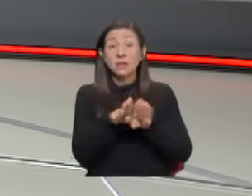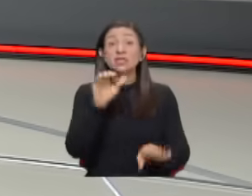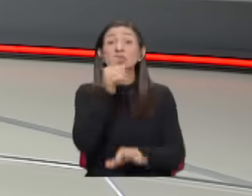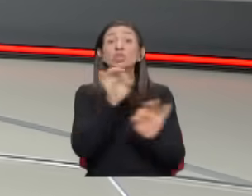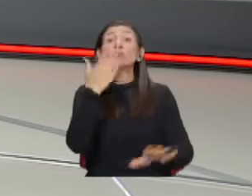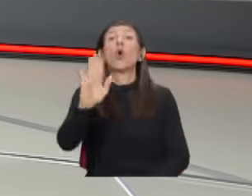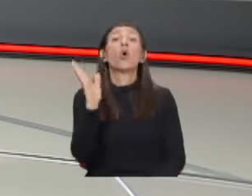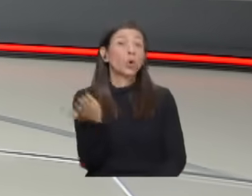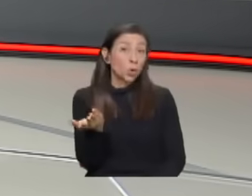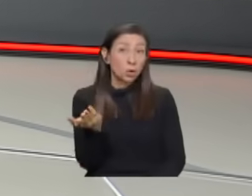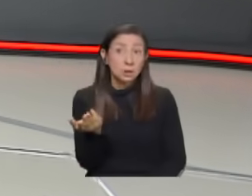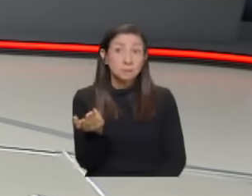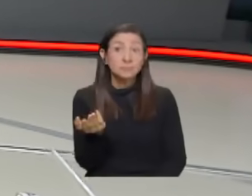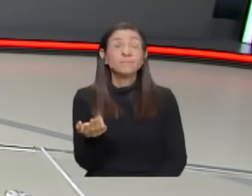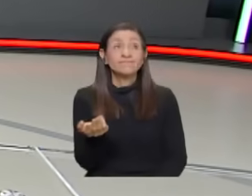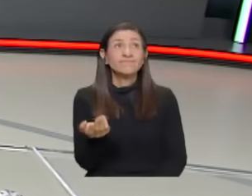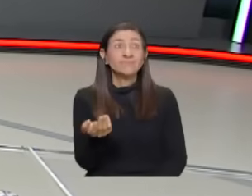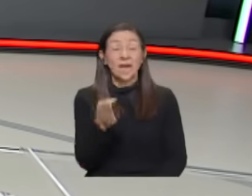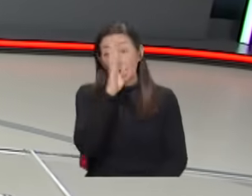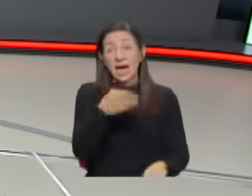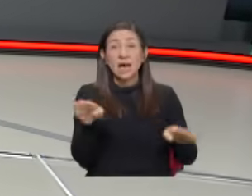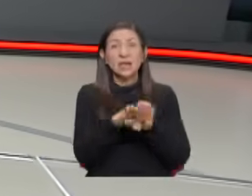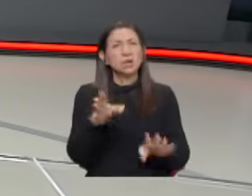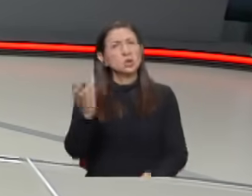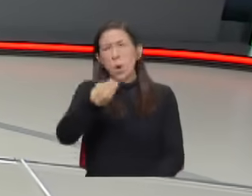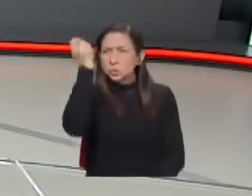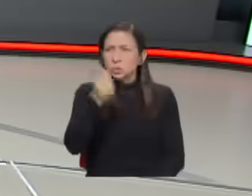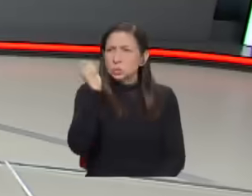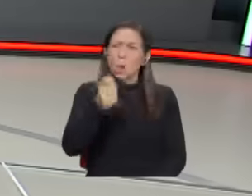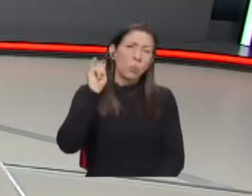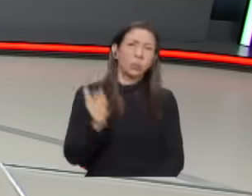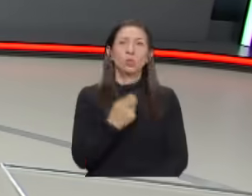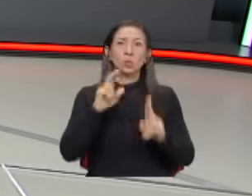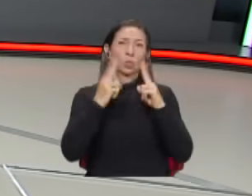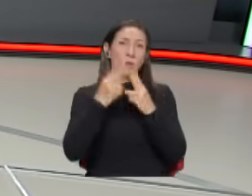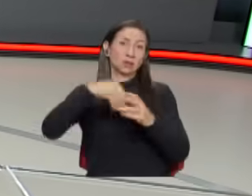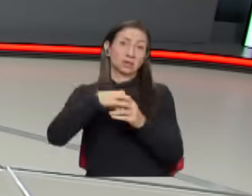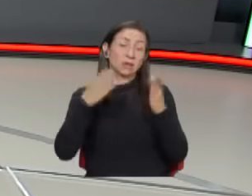yok? Evet, adalet gerçekten çok zor bulunan bir şey bu dünyada.